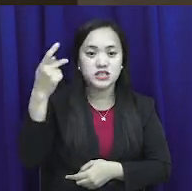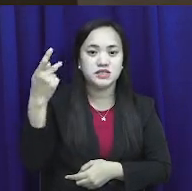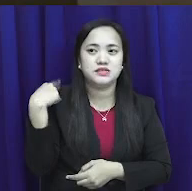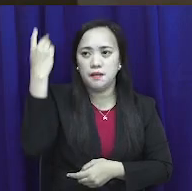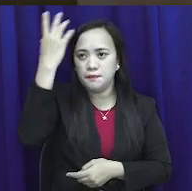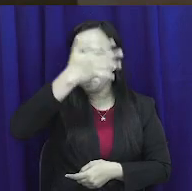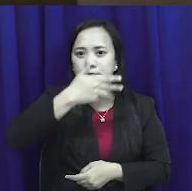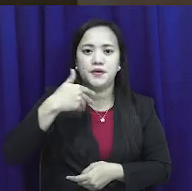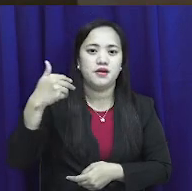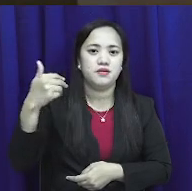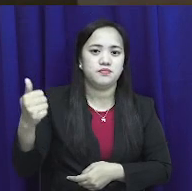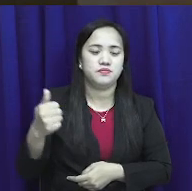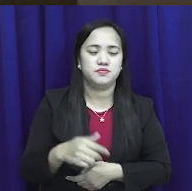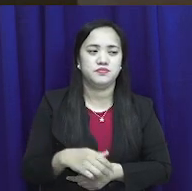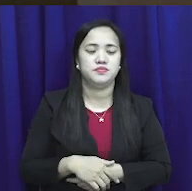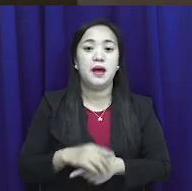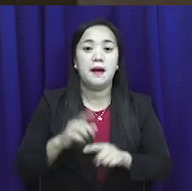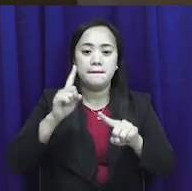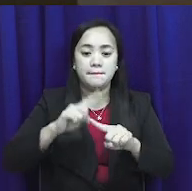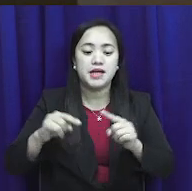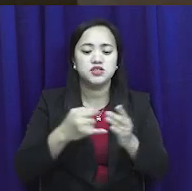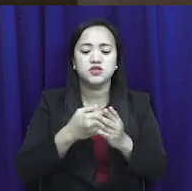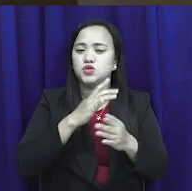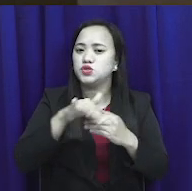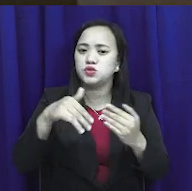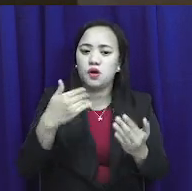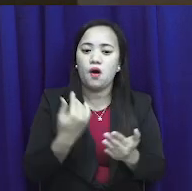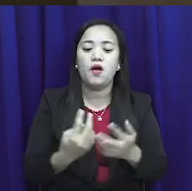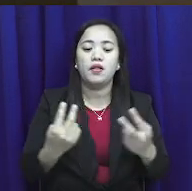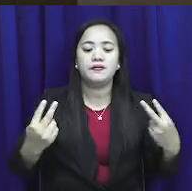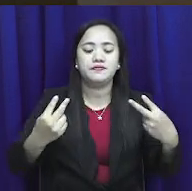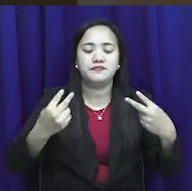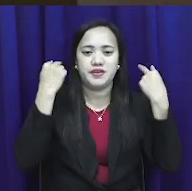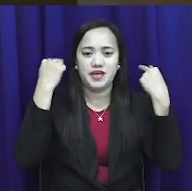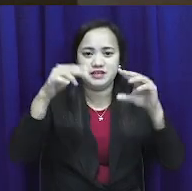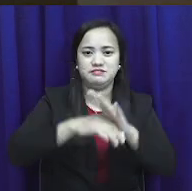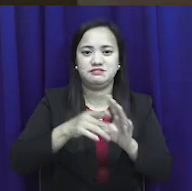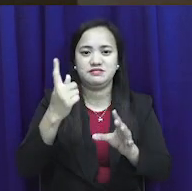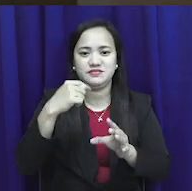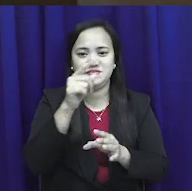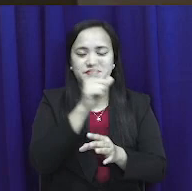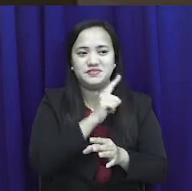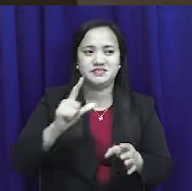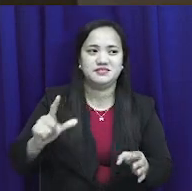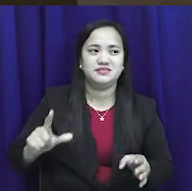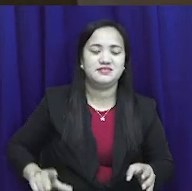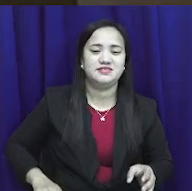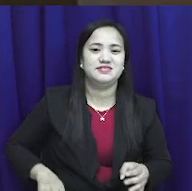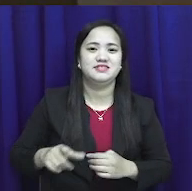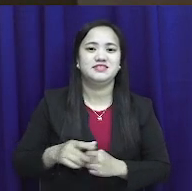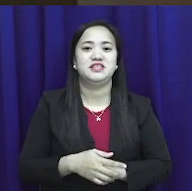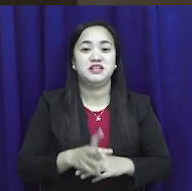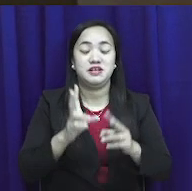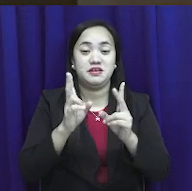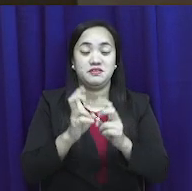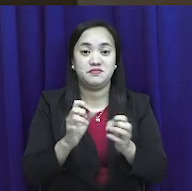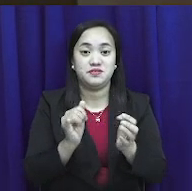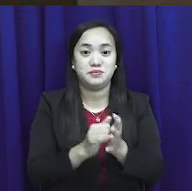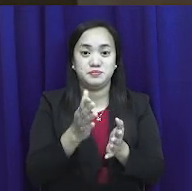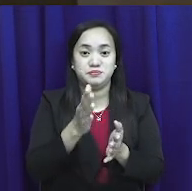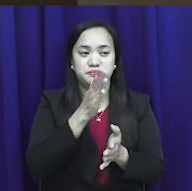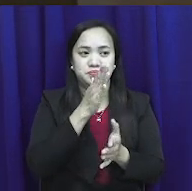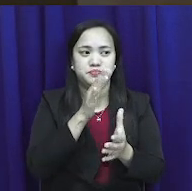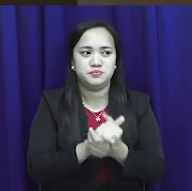na mga Bachelor type of admirer wow at sasabihan kaalam mo kahit nanay ka yung mga post mo sa